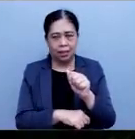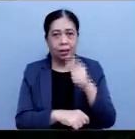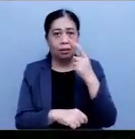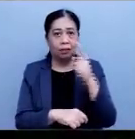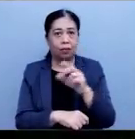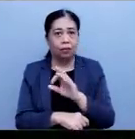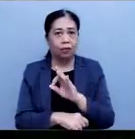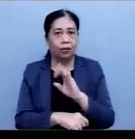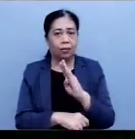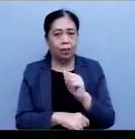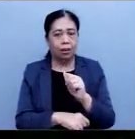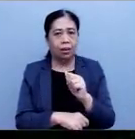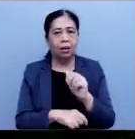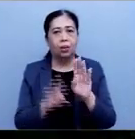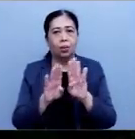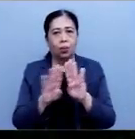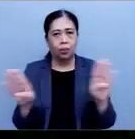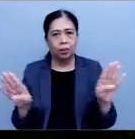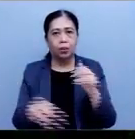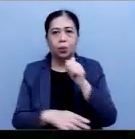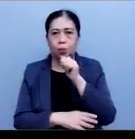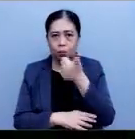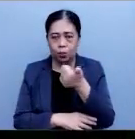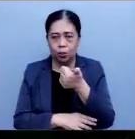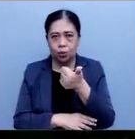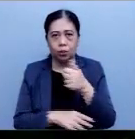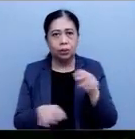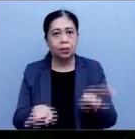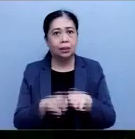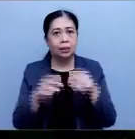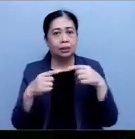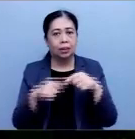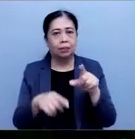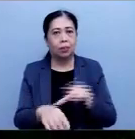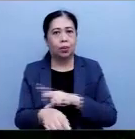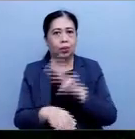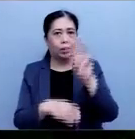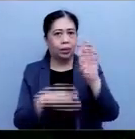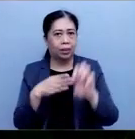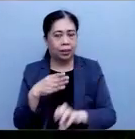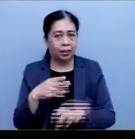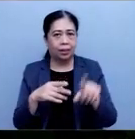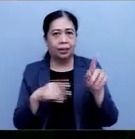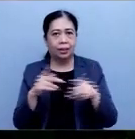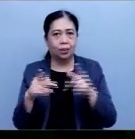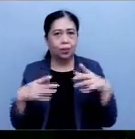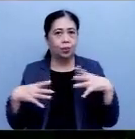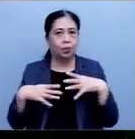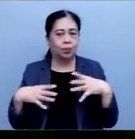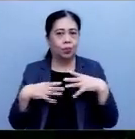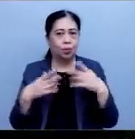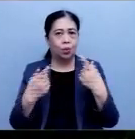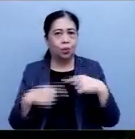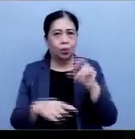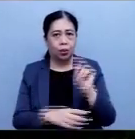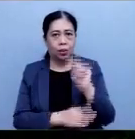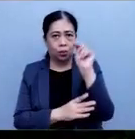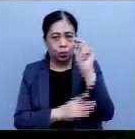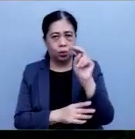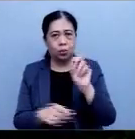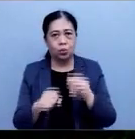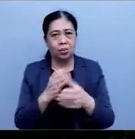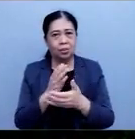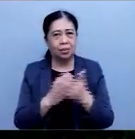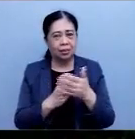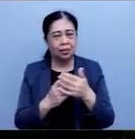FIBA World Cup opening bukas. Sasabay pa kasi yan sa long weekend ng mga magbabakasyon pa norte. Kaya ang ilang